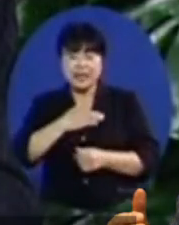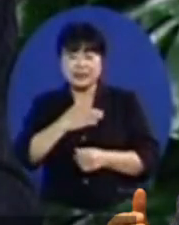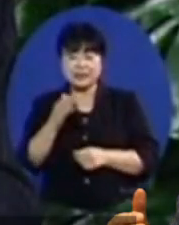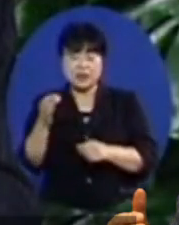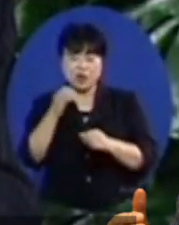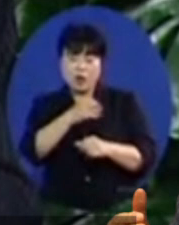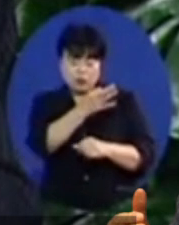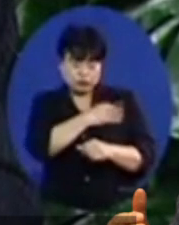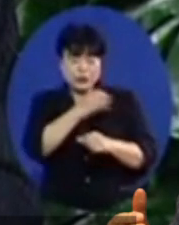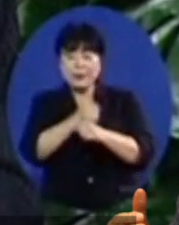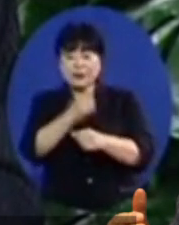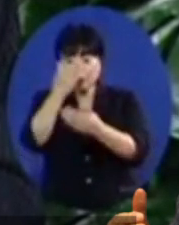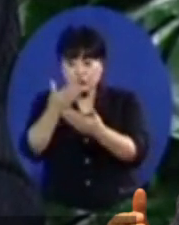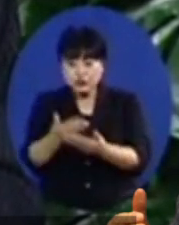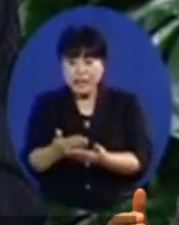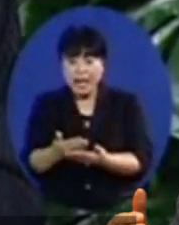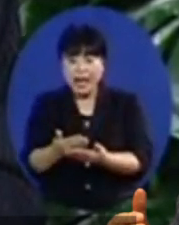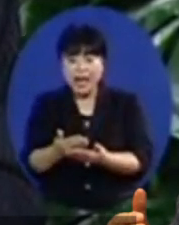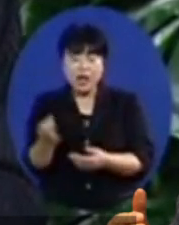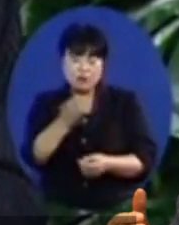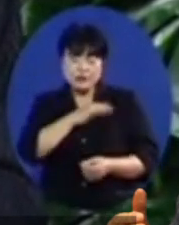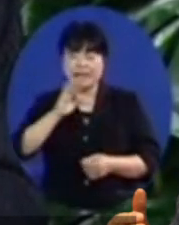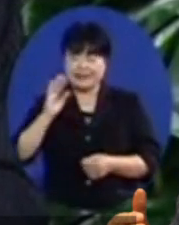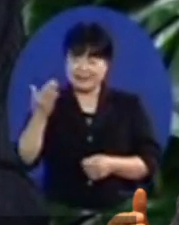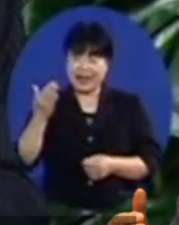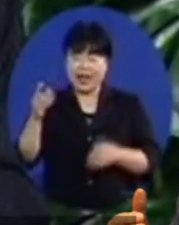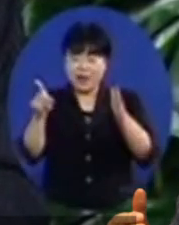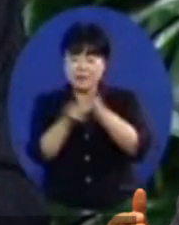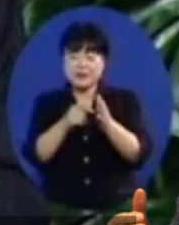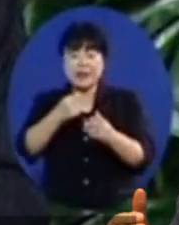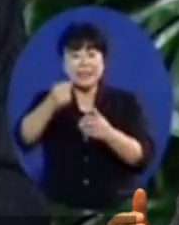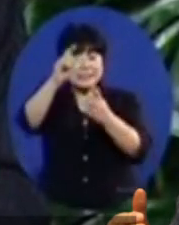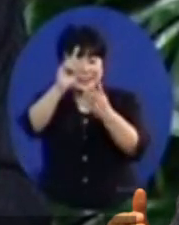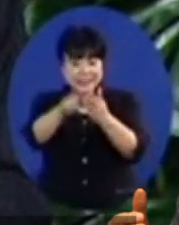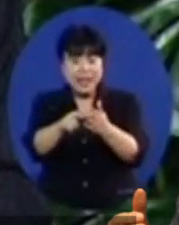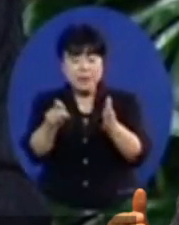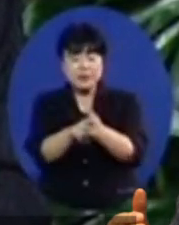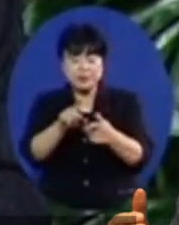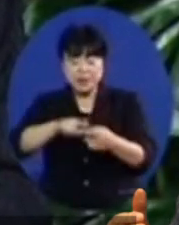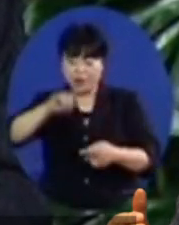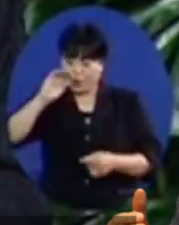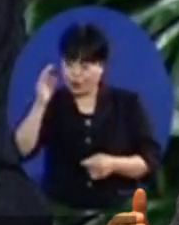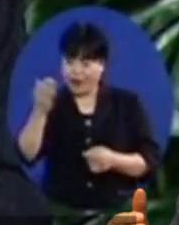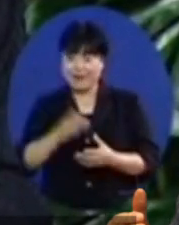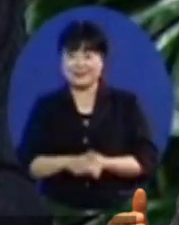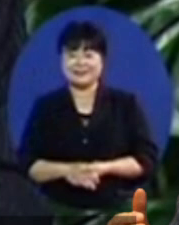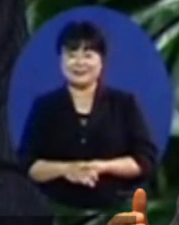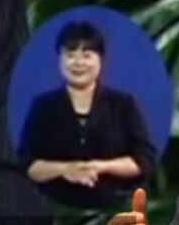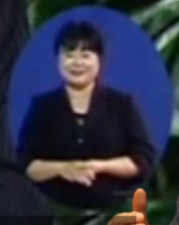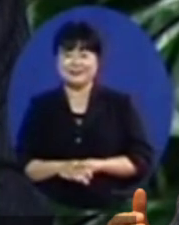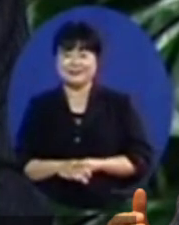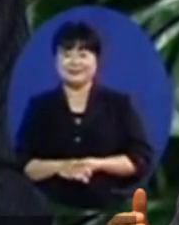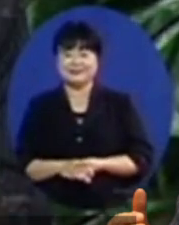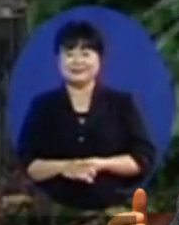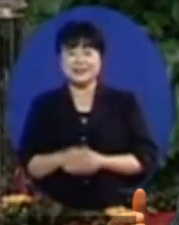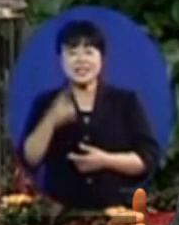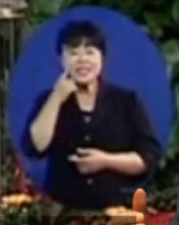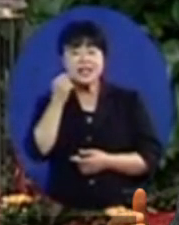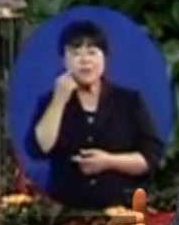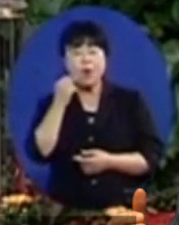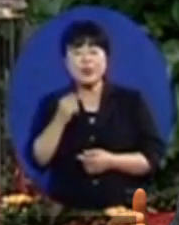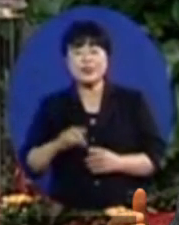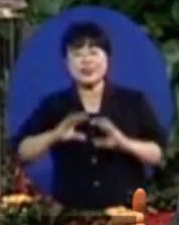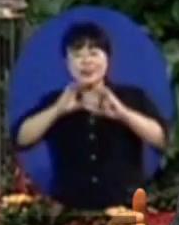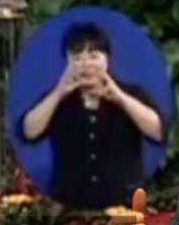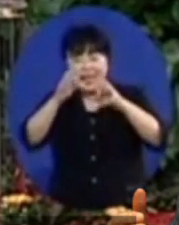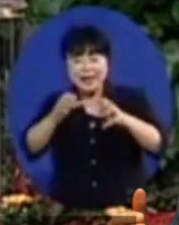살게 해주신다 나는 반드시 부자가 된다는 믿음을 가질 때 그 믿음대로 된다는 것입니다. 일본의 학자